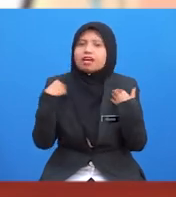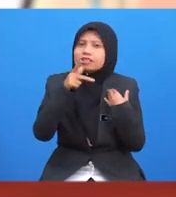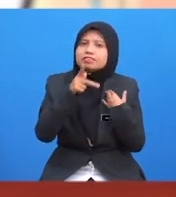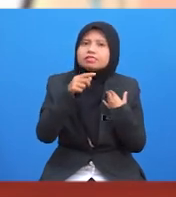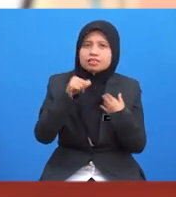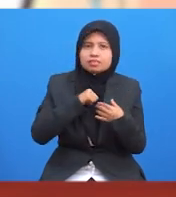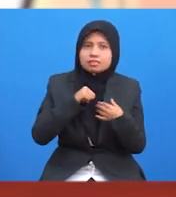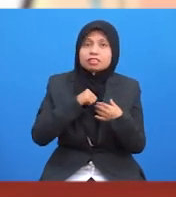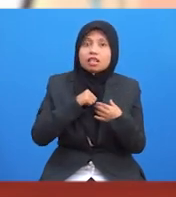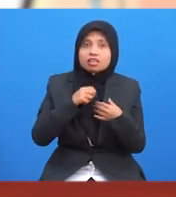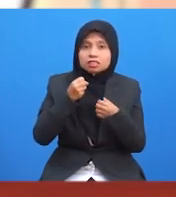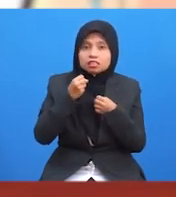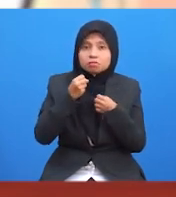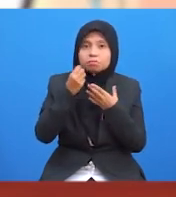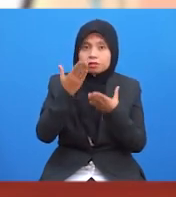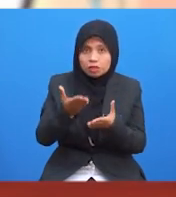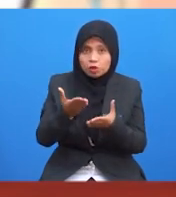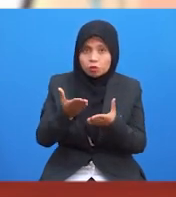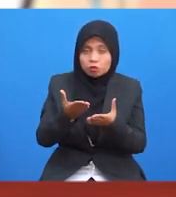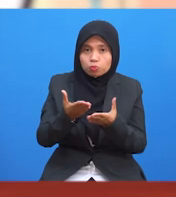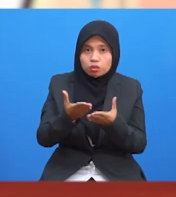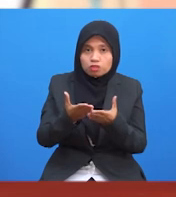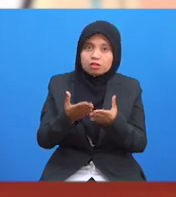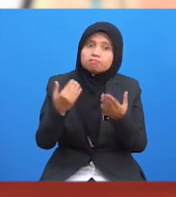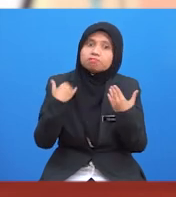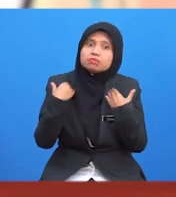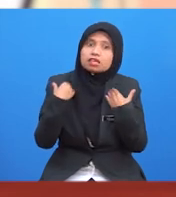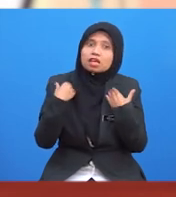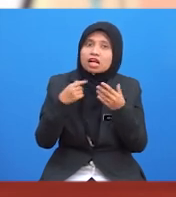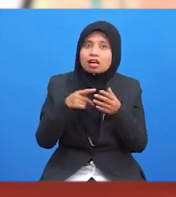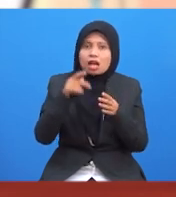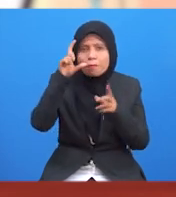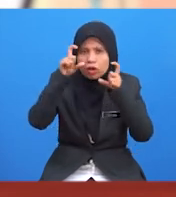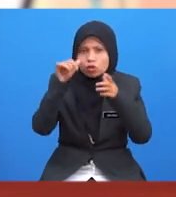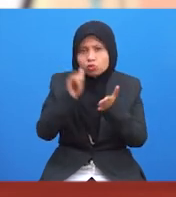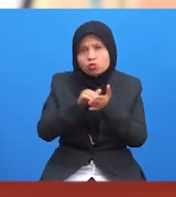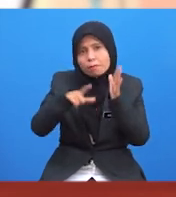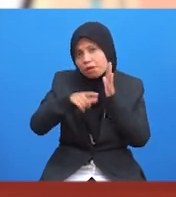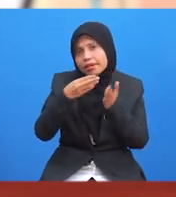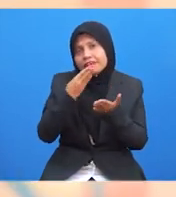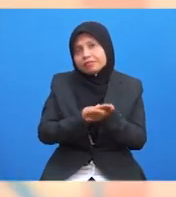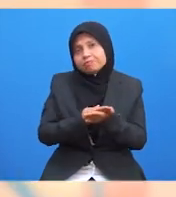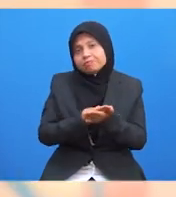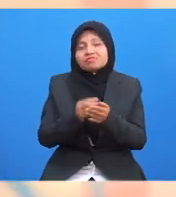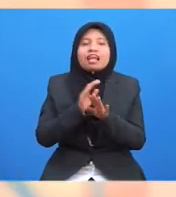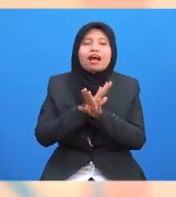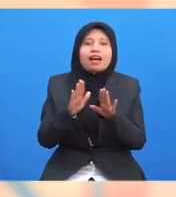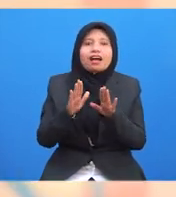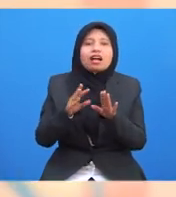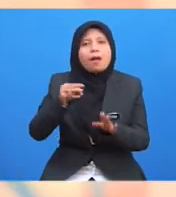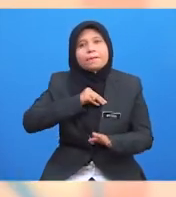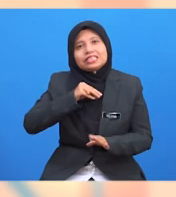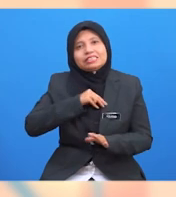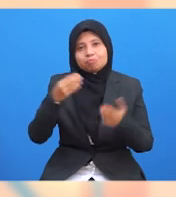saya mengatakan kamera mirrorless lebih baik daripada DSLR? Tidak.